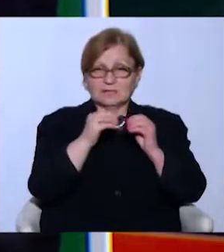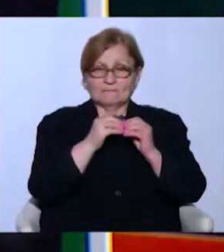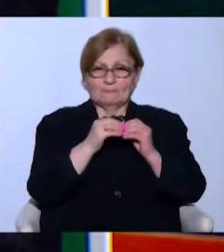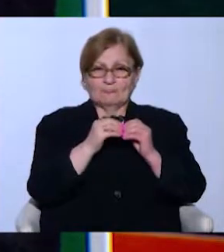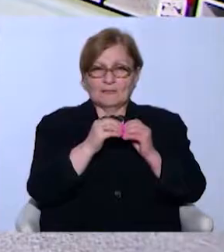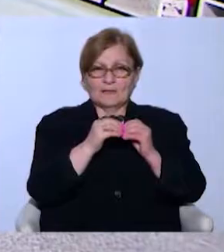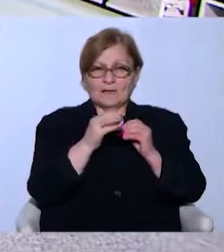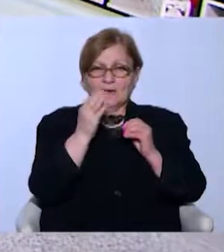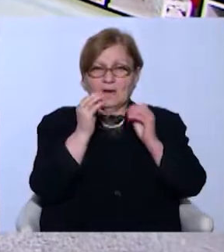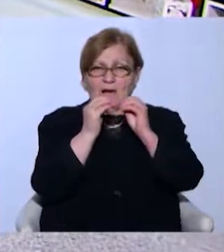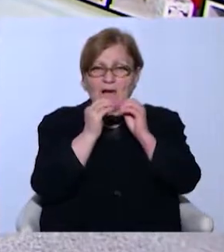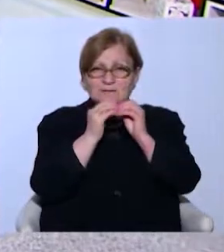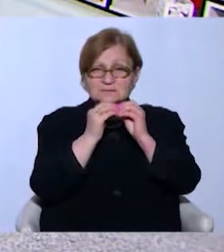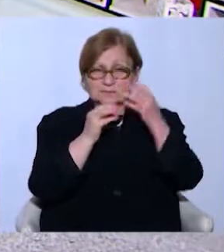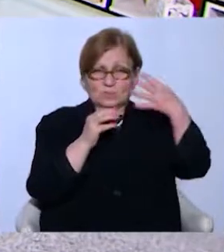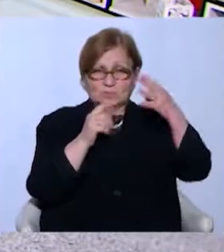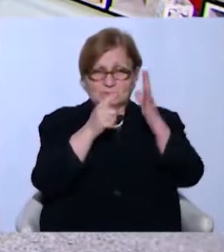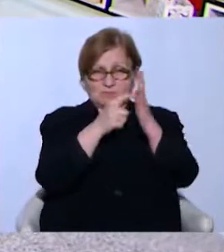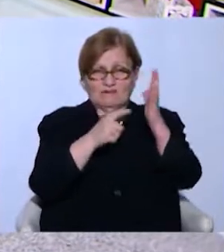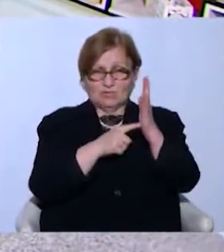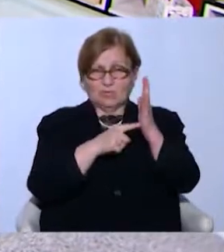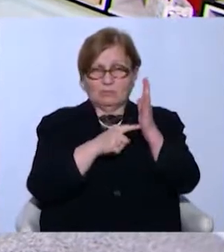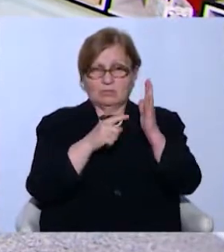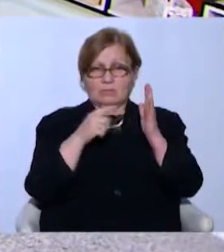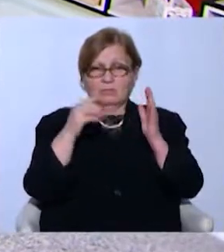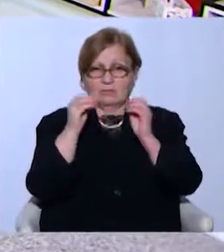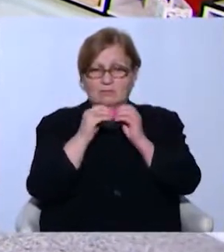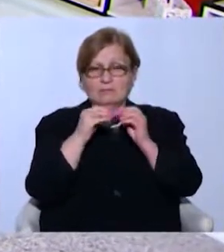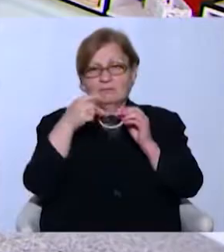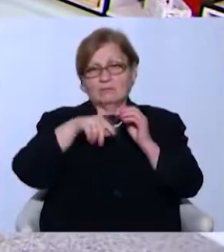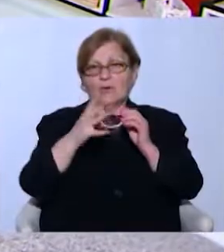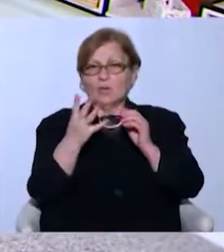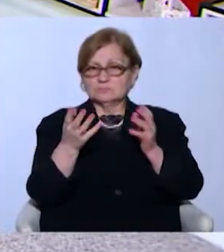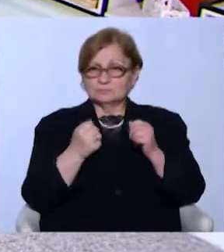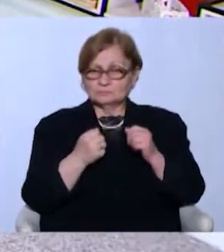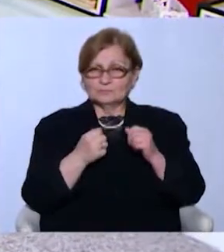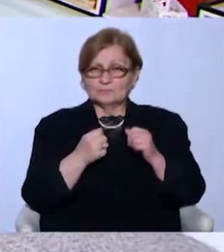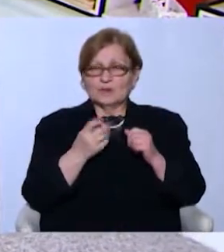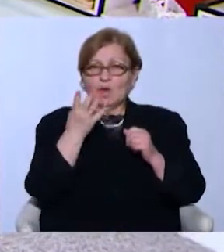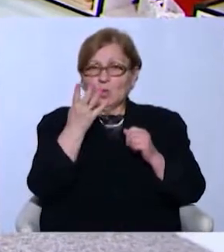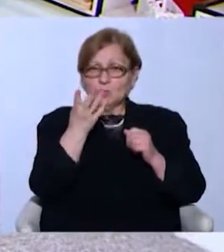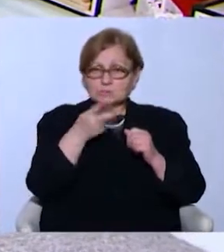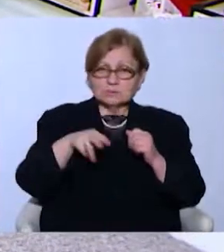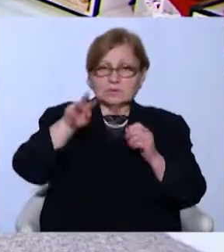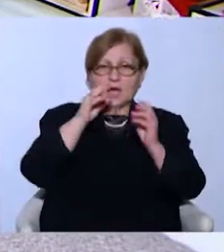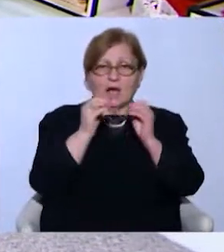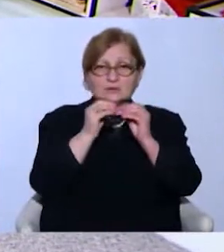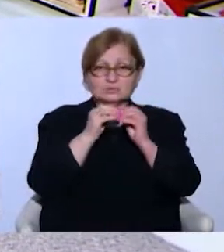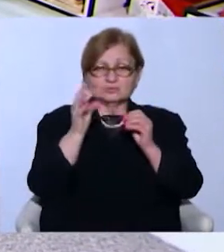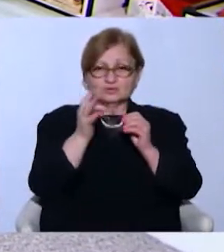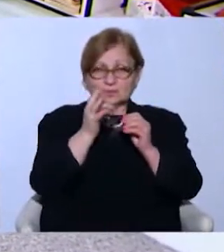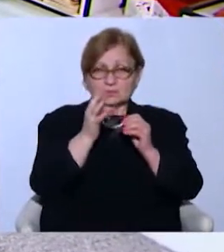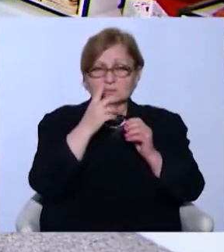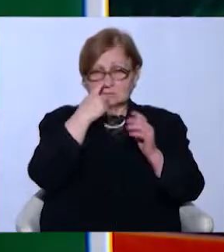10-ზე რო გავყოფ მას 40-ს, ვღებულობ 4-ს. მაშ 4 10-ჯერაც 40-ია, ხო? აი ყურეთ. 1